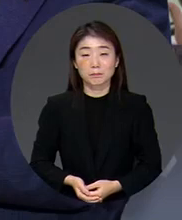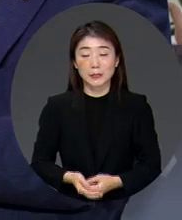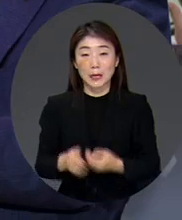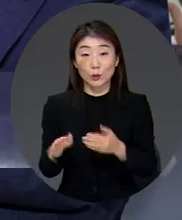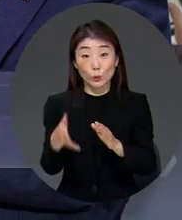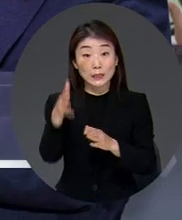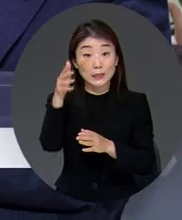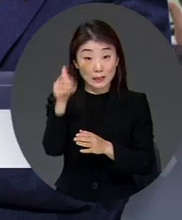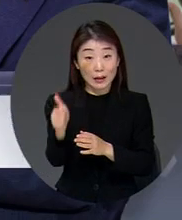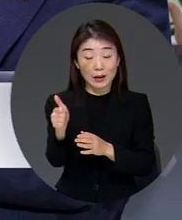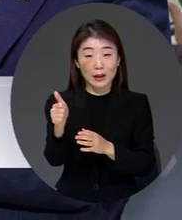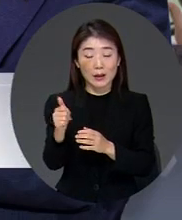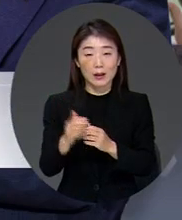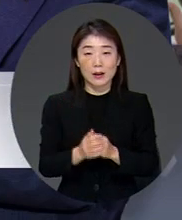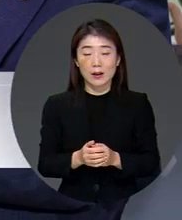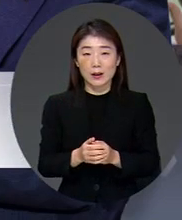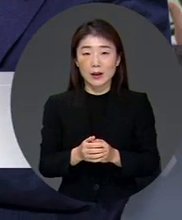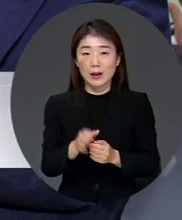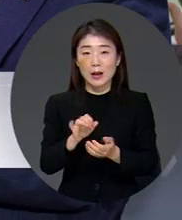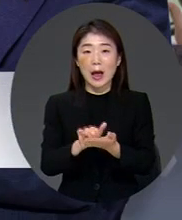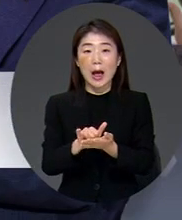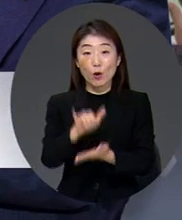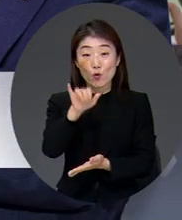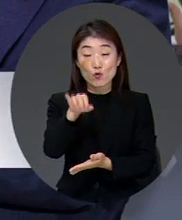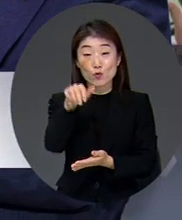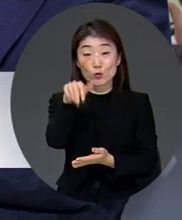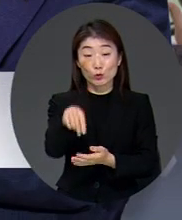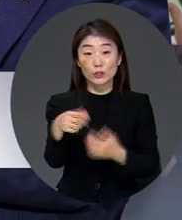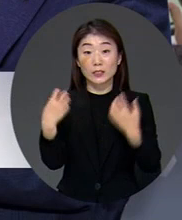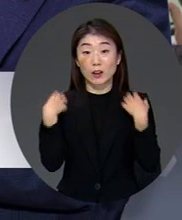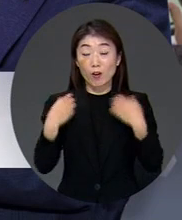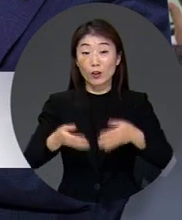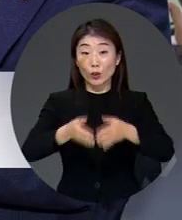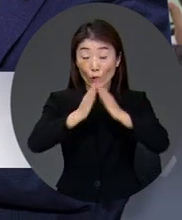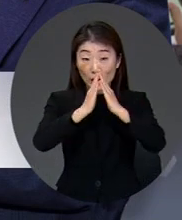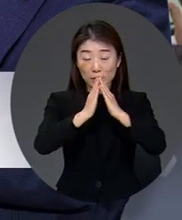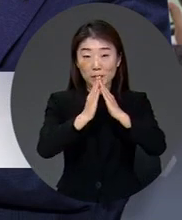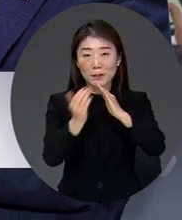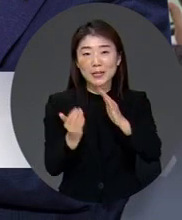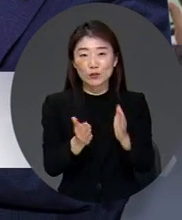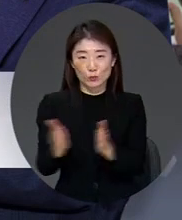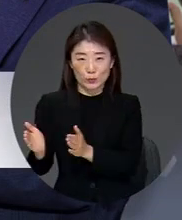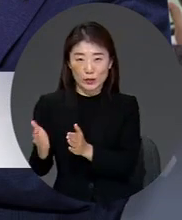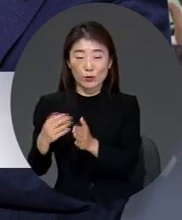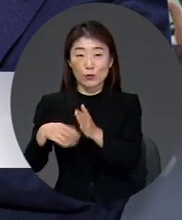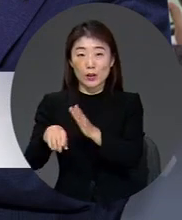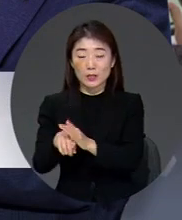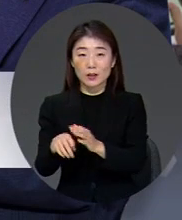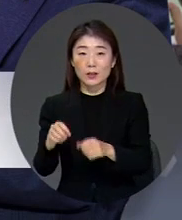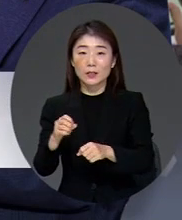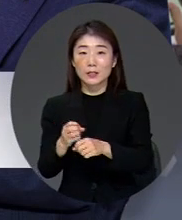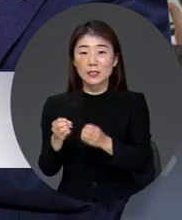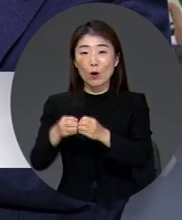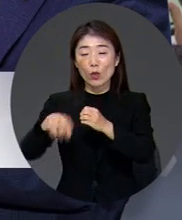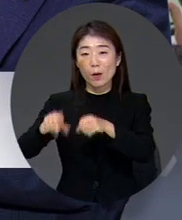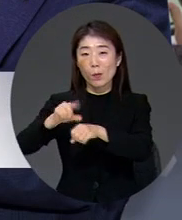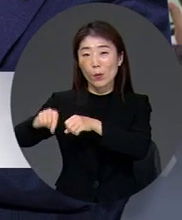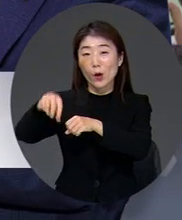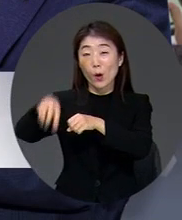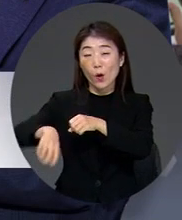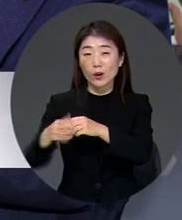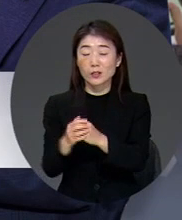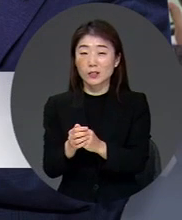박완수 도지사가 항공우주청 설립에 대비해 창원 외곽에 대규모 방산 원전 산업단지를 만들겠다고